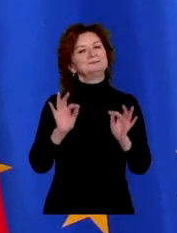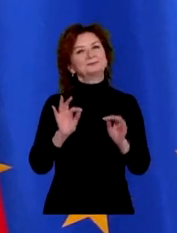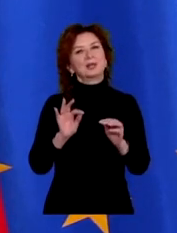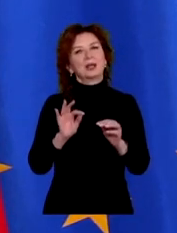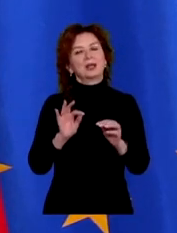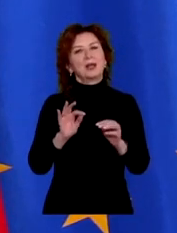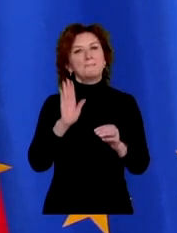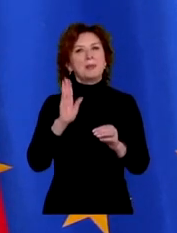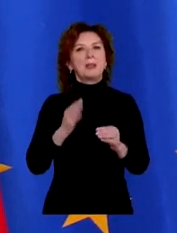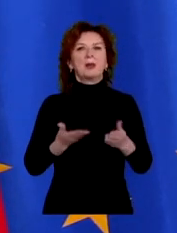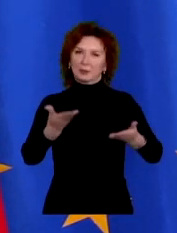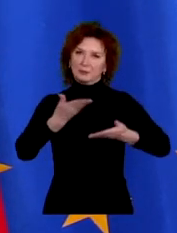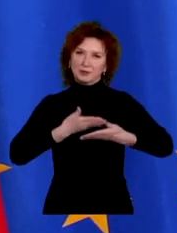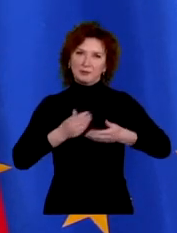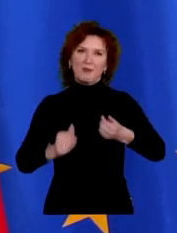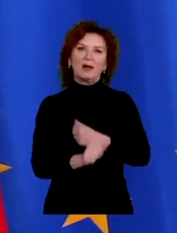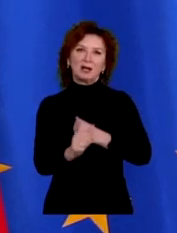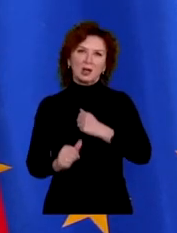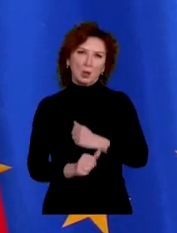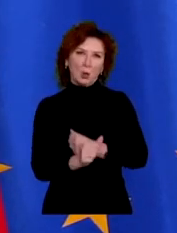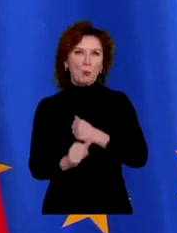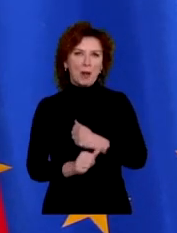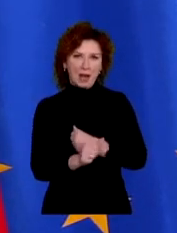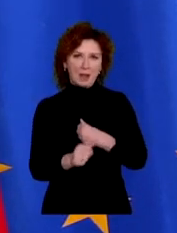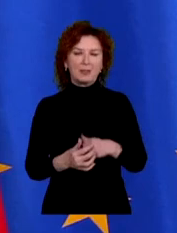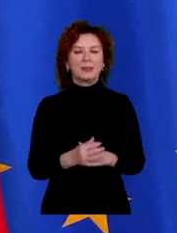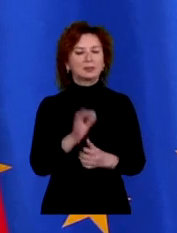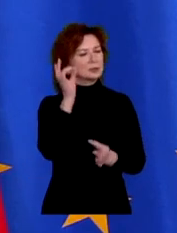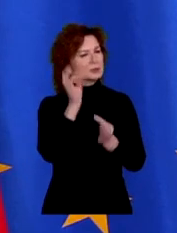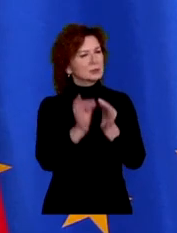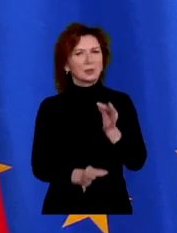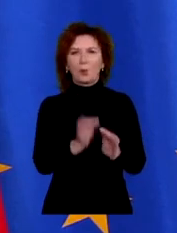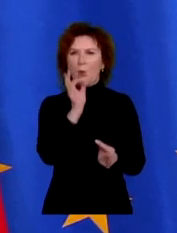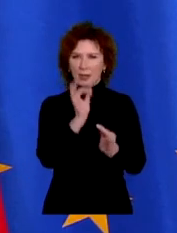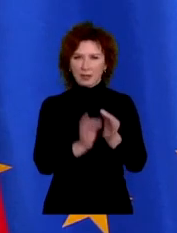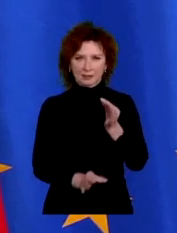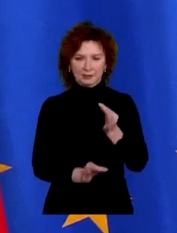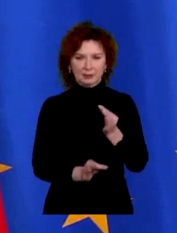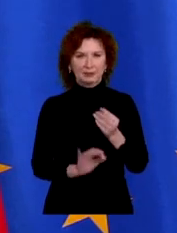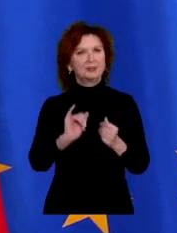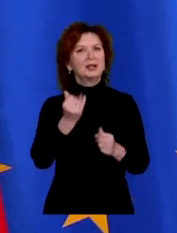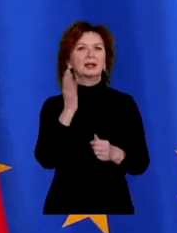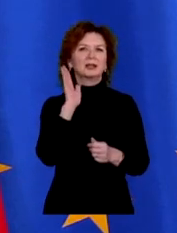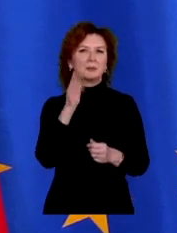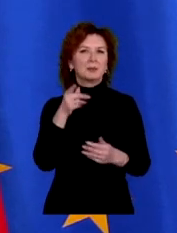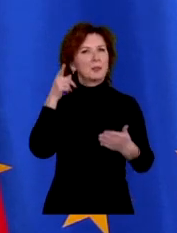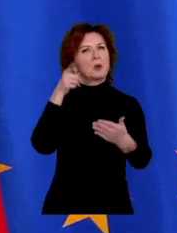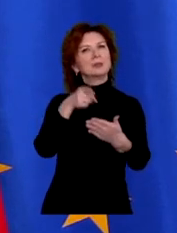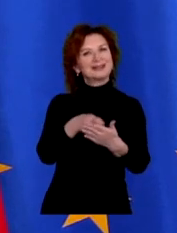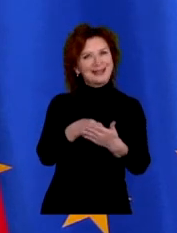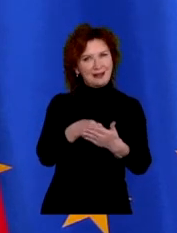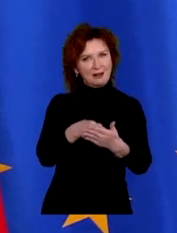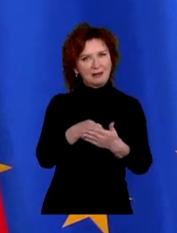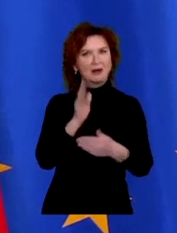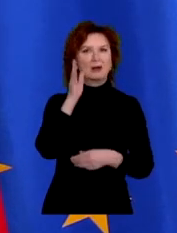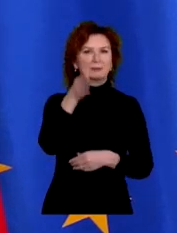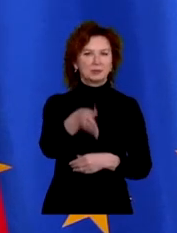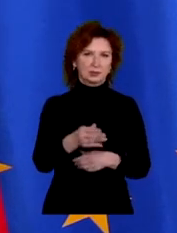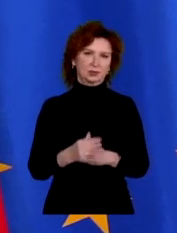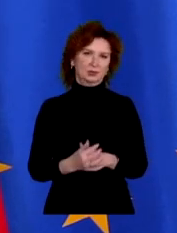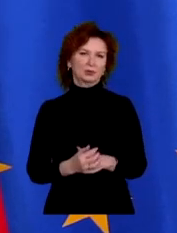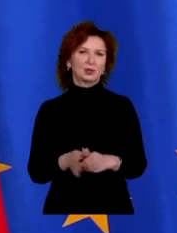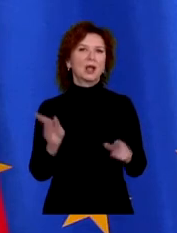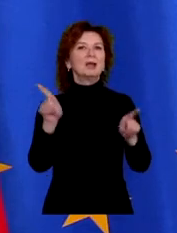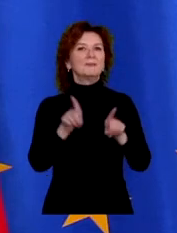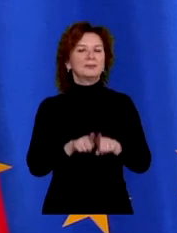przyjmowanych dokumentów w formatach regionalnych szczegółowej, wytyczającej cele na przyszłość Grupy Wyszehradzkiej. To przed nami. Będzie